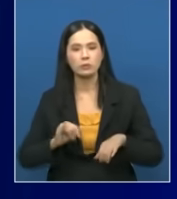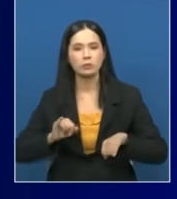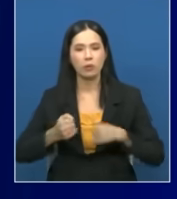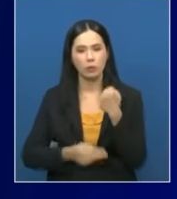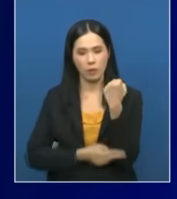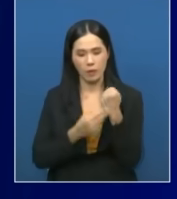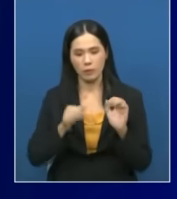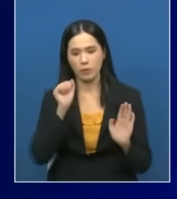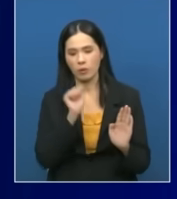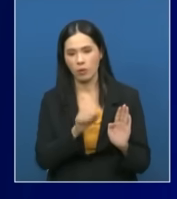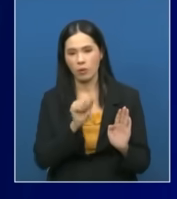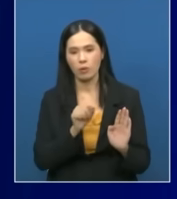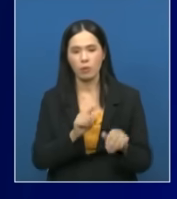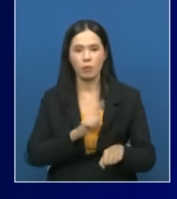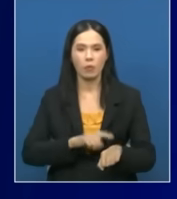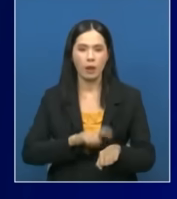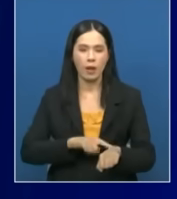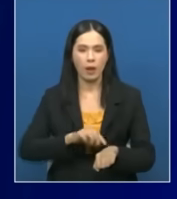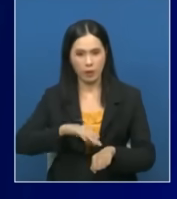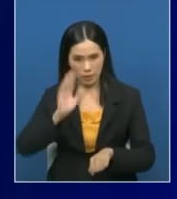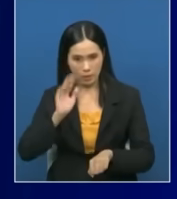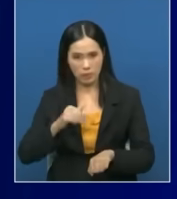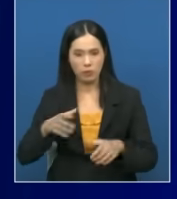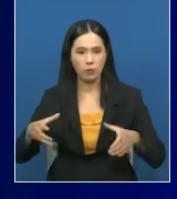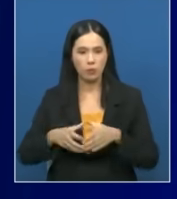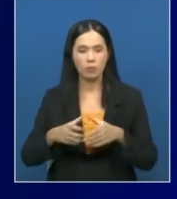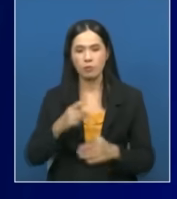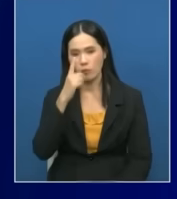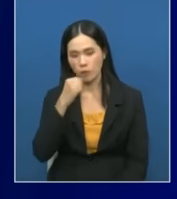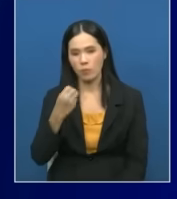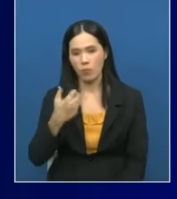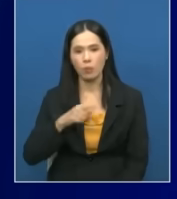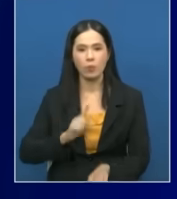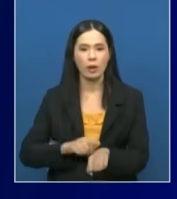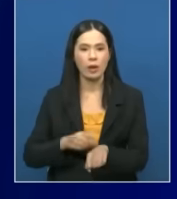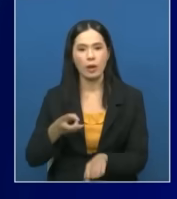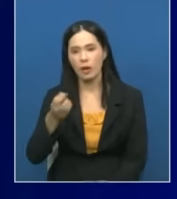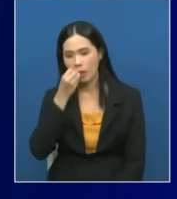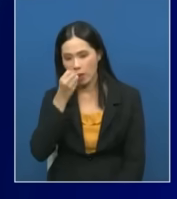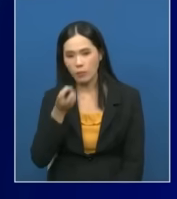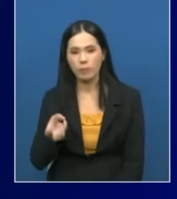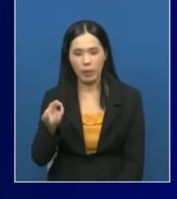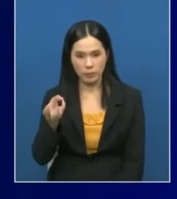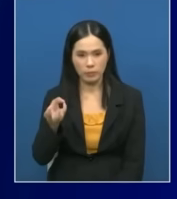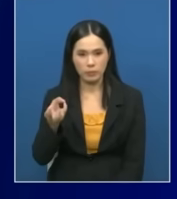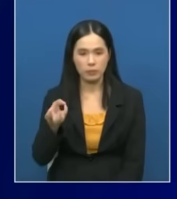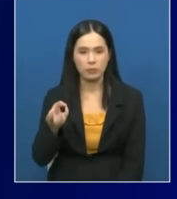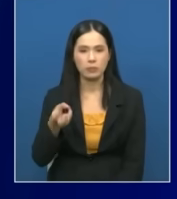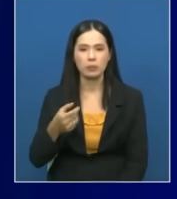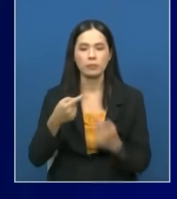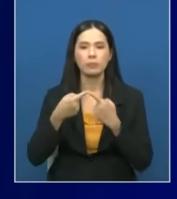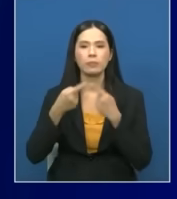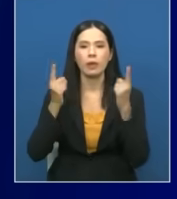เคาะห้องเตือนว่าเนี่ยมันเลยเวลาแล้วแต่ทางกลุ่มชาวต่างชาติบอกว่าเดี๋ยวขอเวลากินข้าวอยู่กับเพื่อนอีกสักพักนึงแต่ที่แปลก